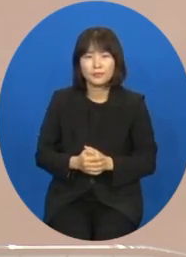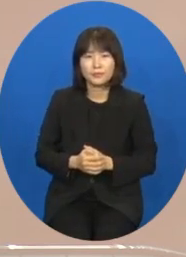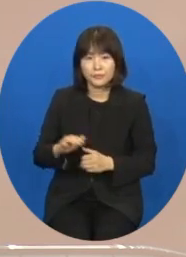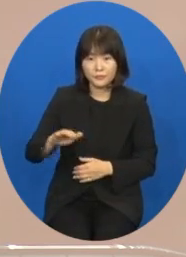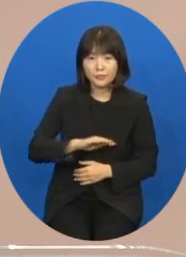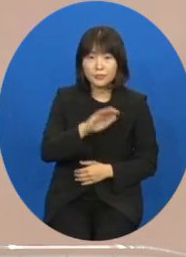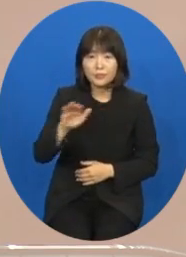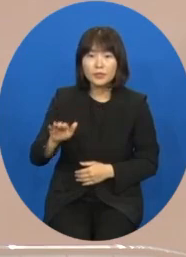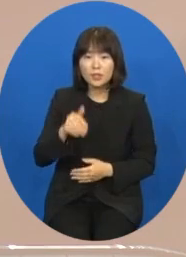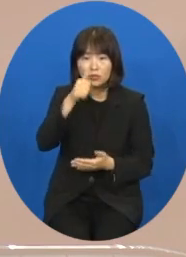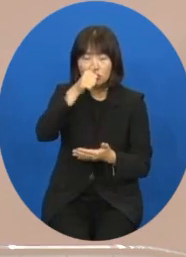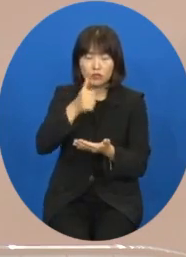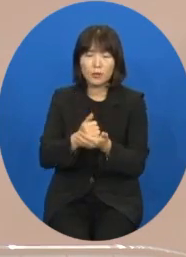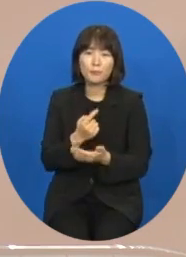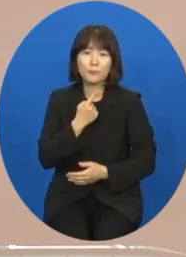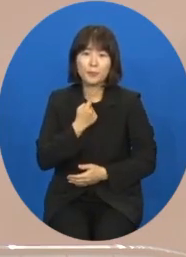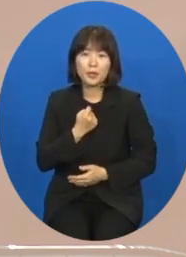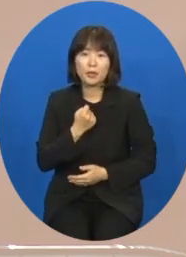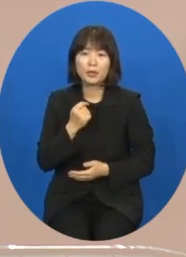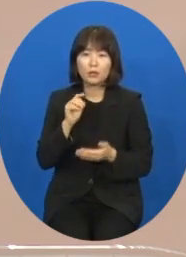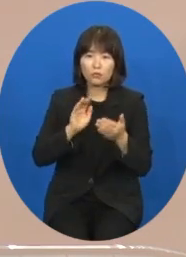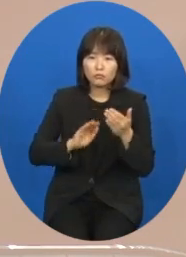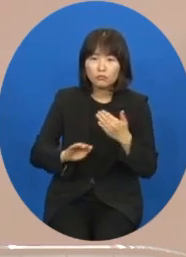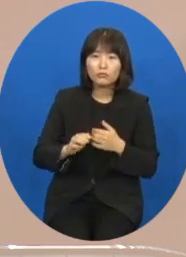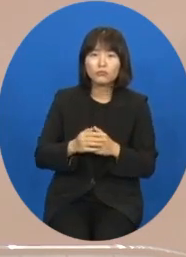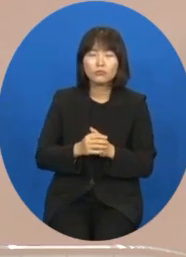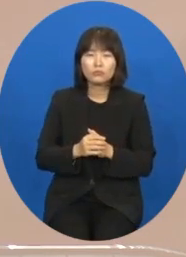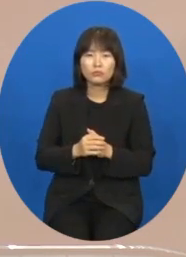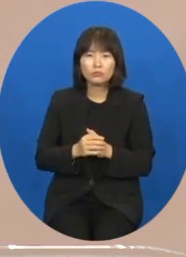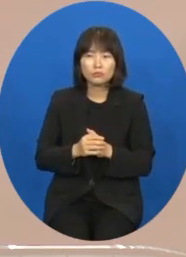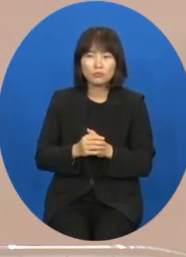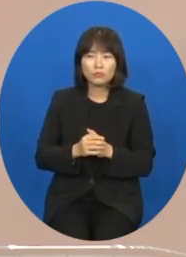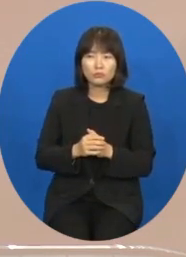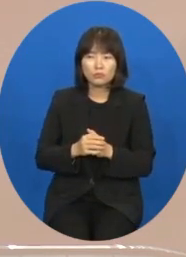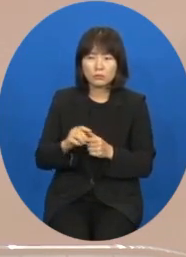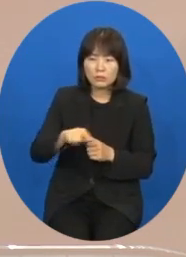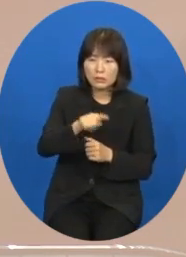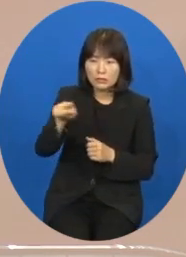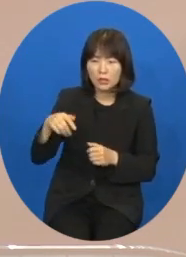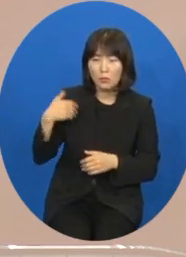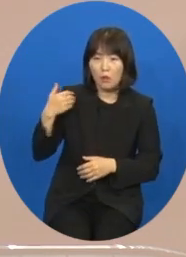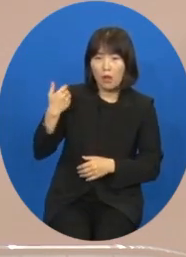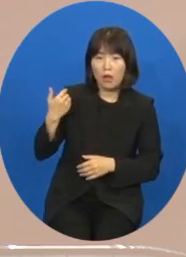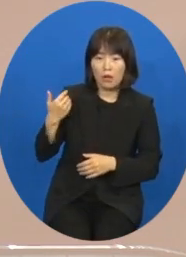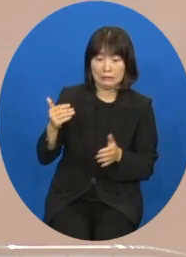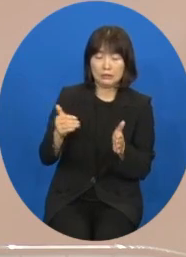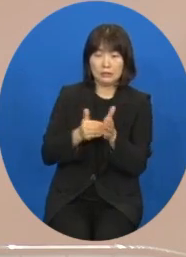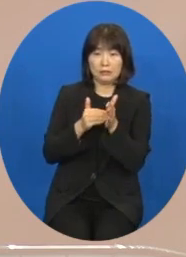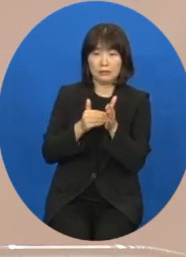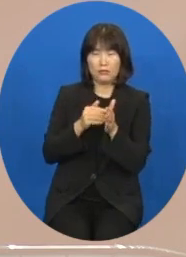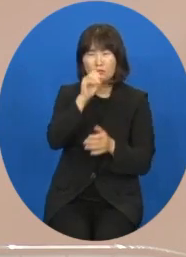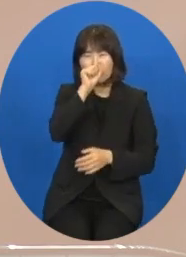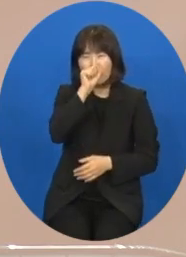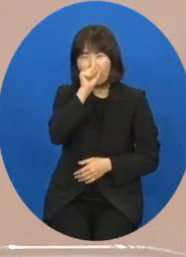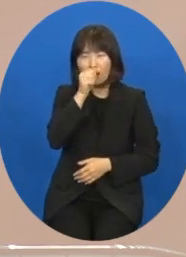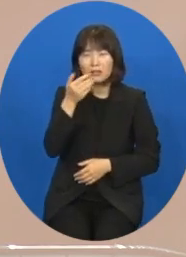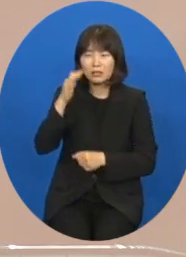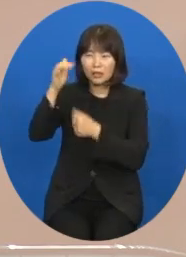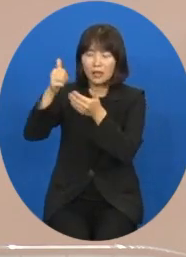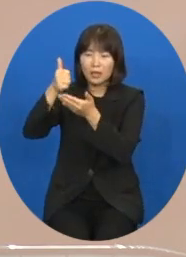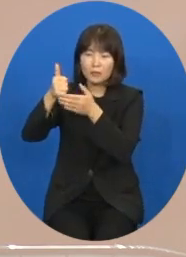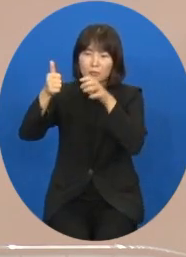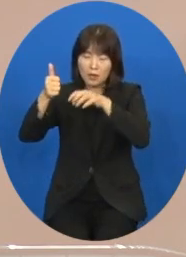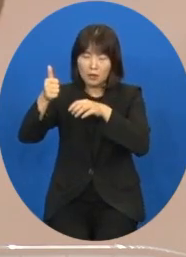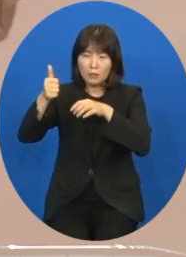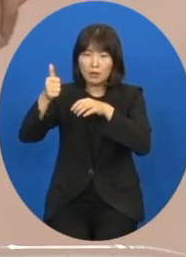우리가 죄를 짓고 아무도 모르는 것으로 끝나버리면 얼마나 좋을까요? 네, 하나님 앞에 가면